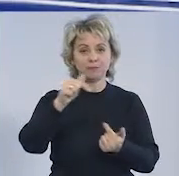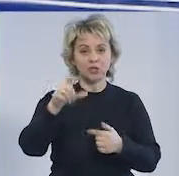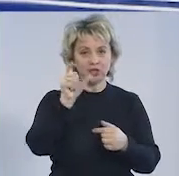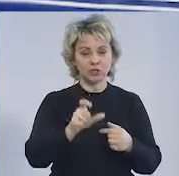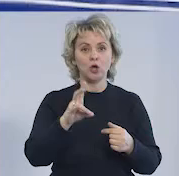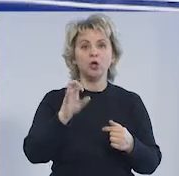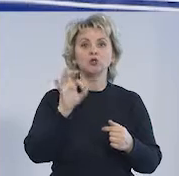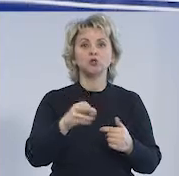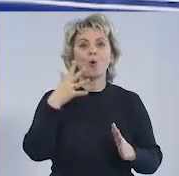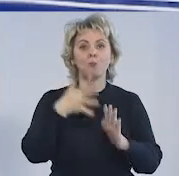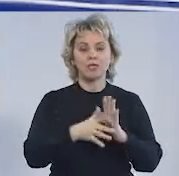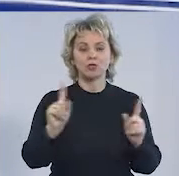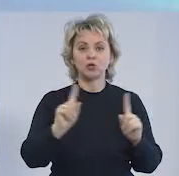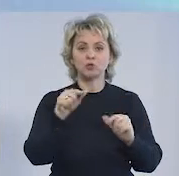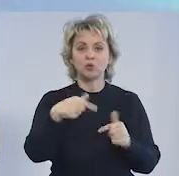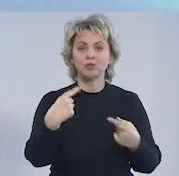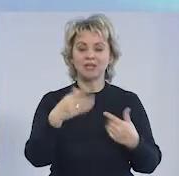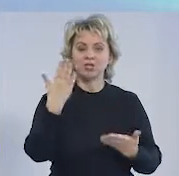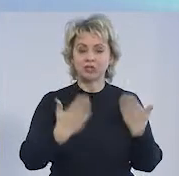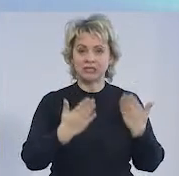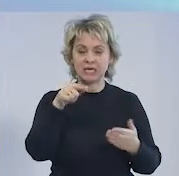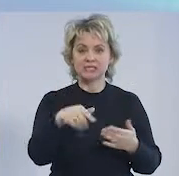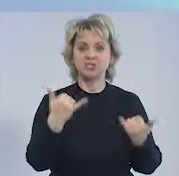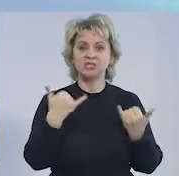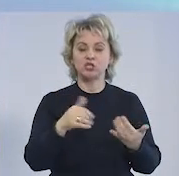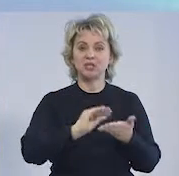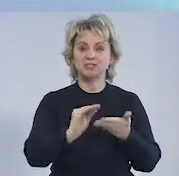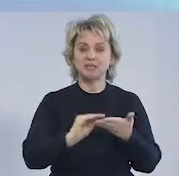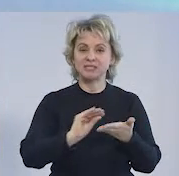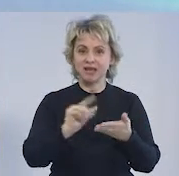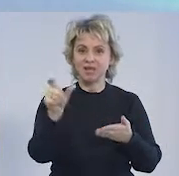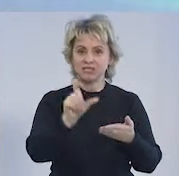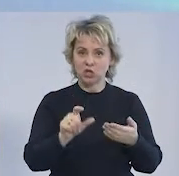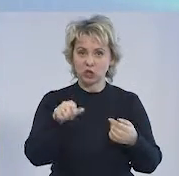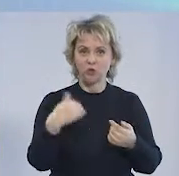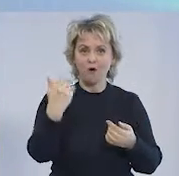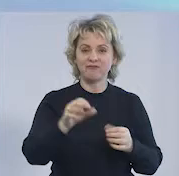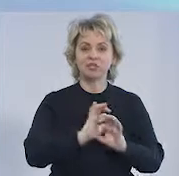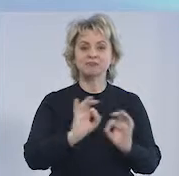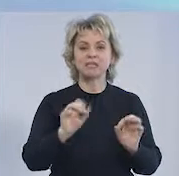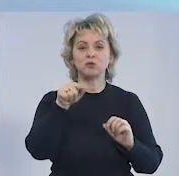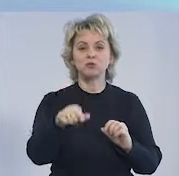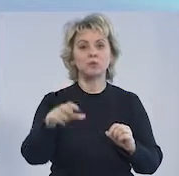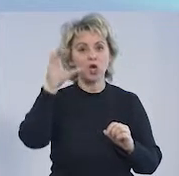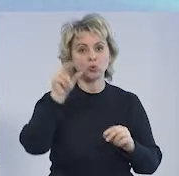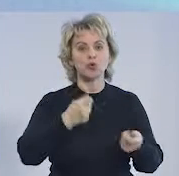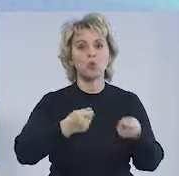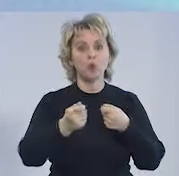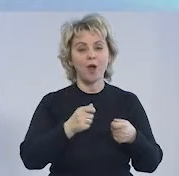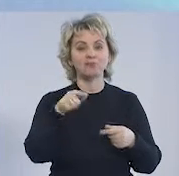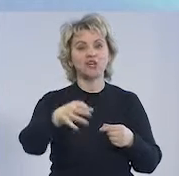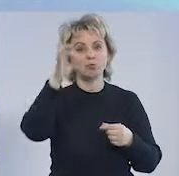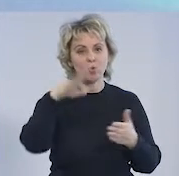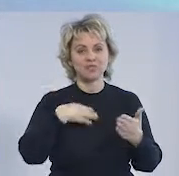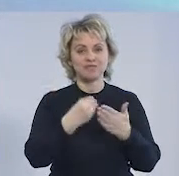но понятно, что даже если сейчас, написав статью о вашем замечательном научном руководителе.